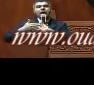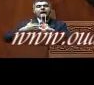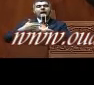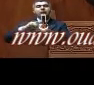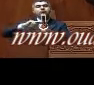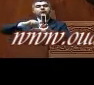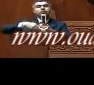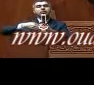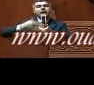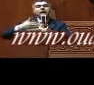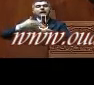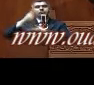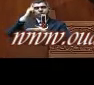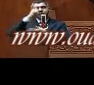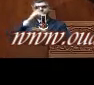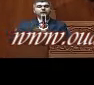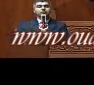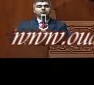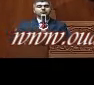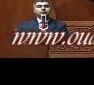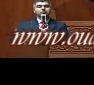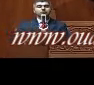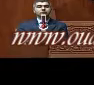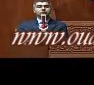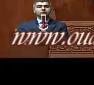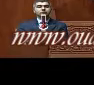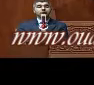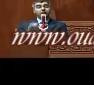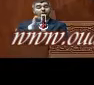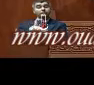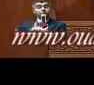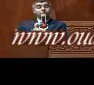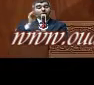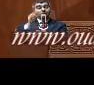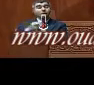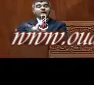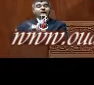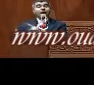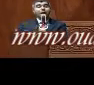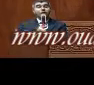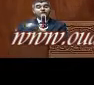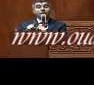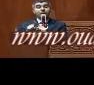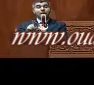خلال الأسابيع المقبلة. وهذا راه من لي كرو دوسيي.